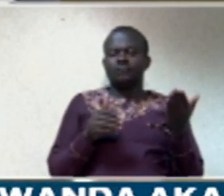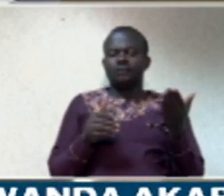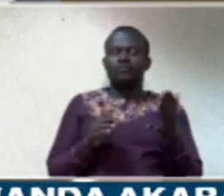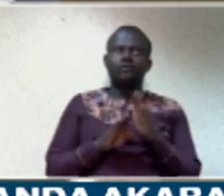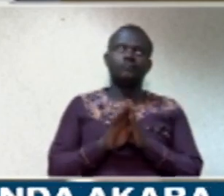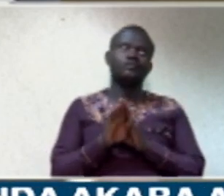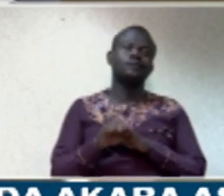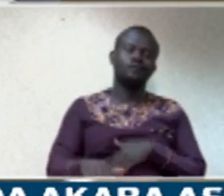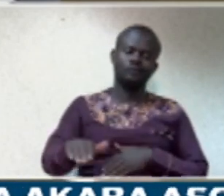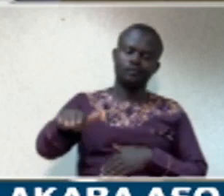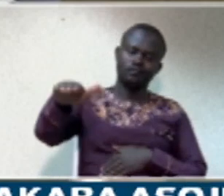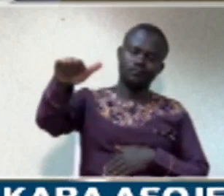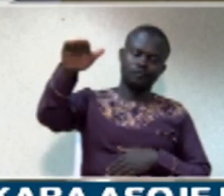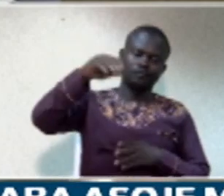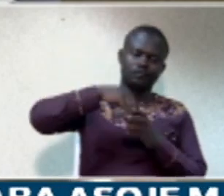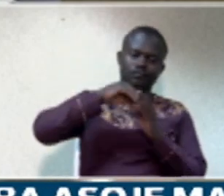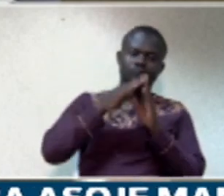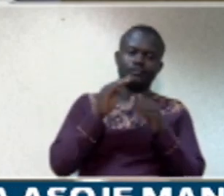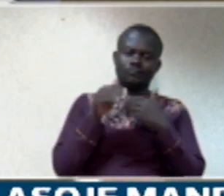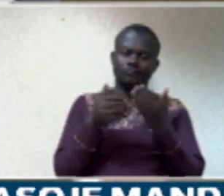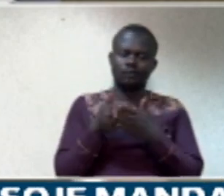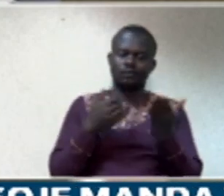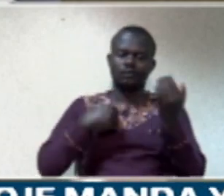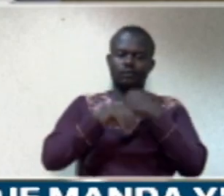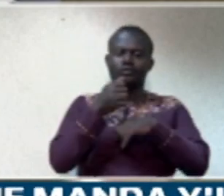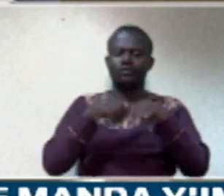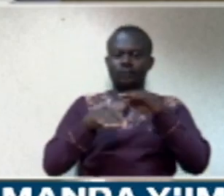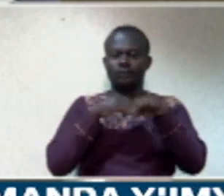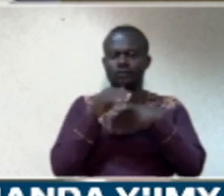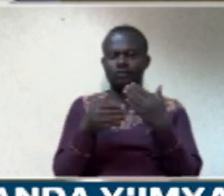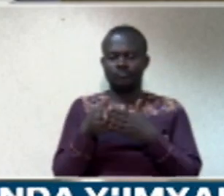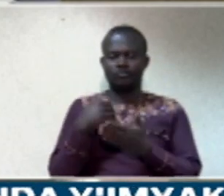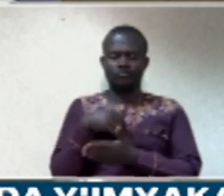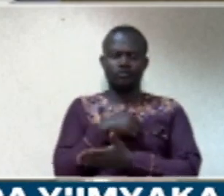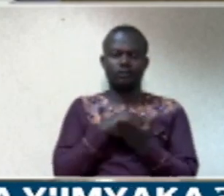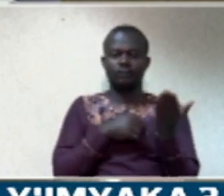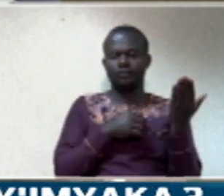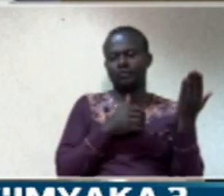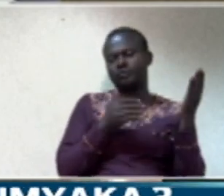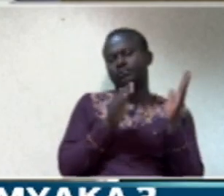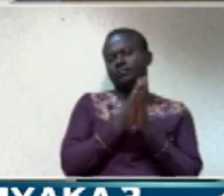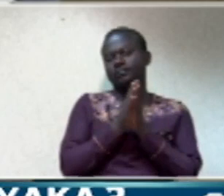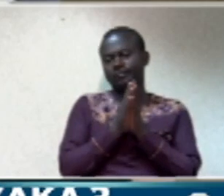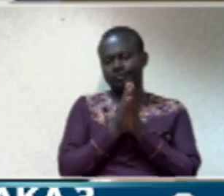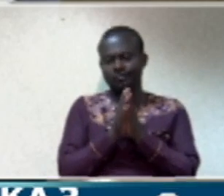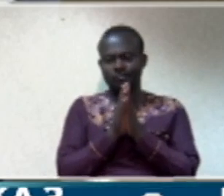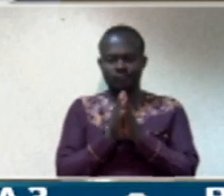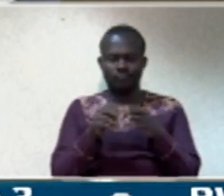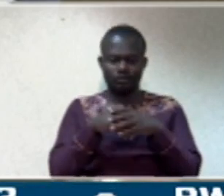dukura mu nyubako tugakura mu bikorwa remezo tugakura mu